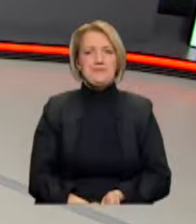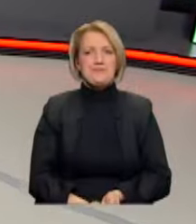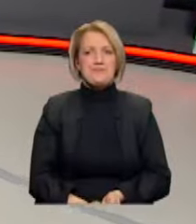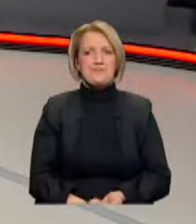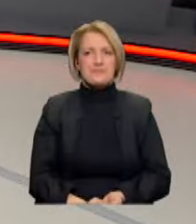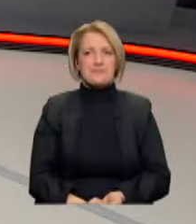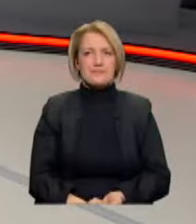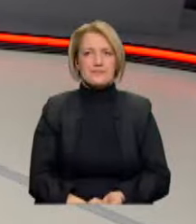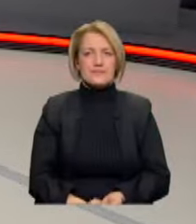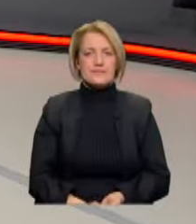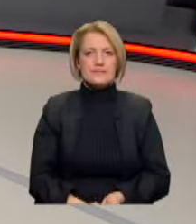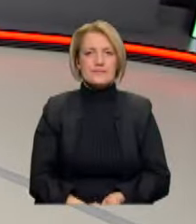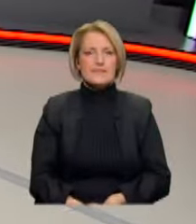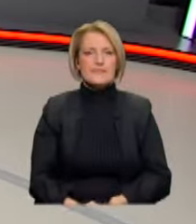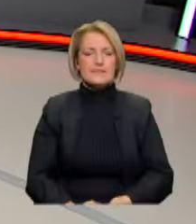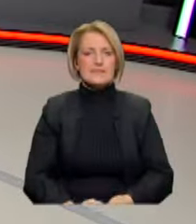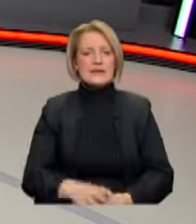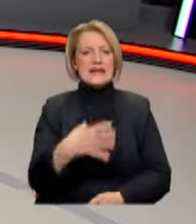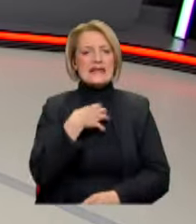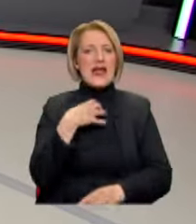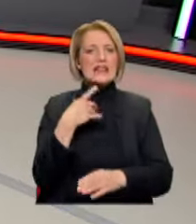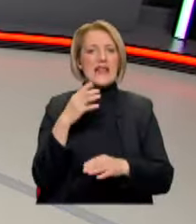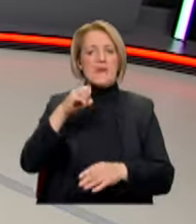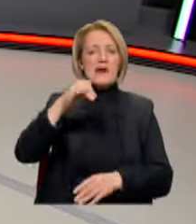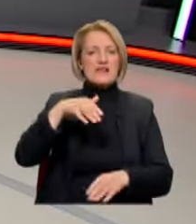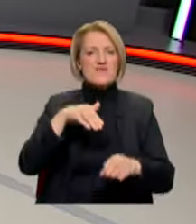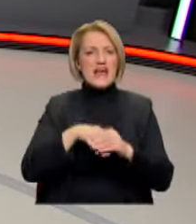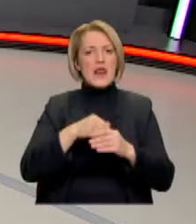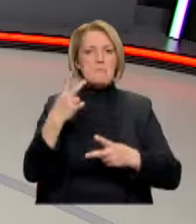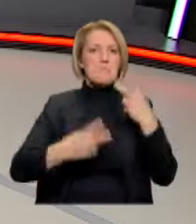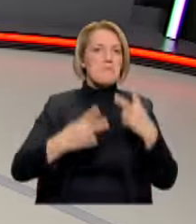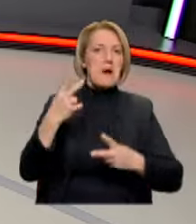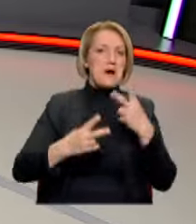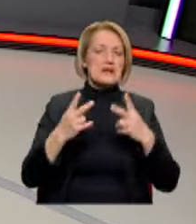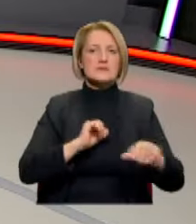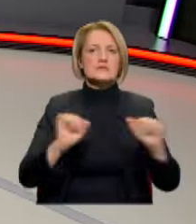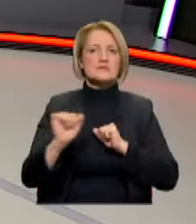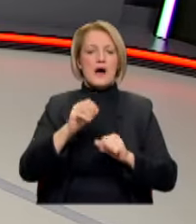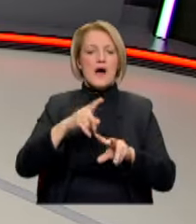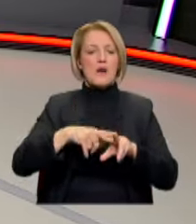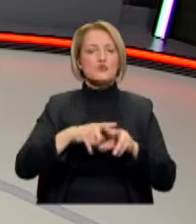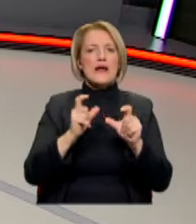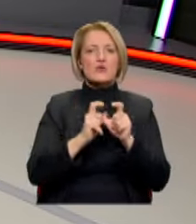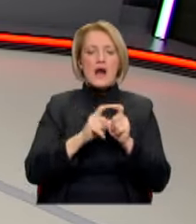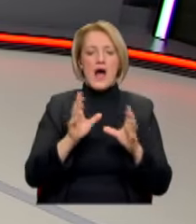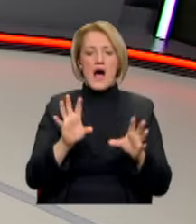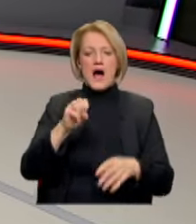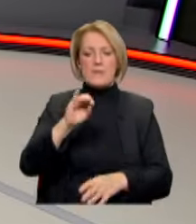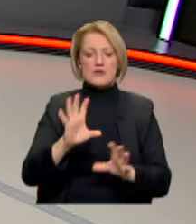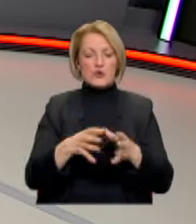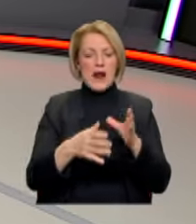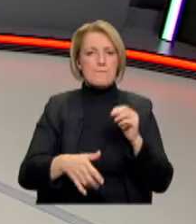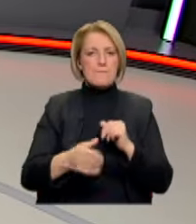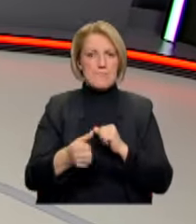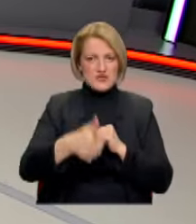Evet efendim. Ha tabii kendi vekilleri bile isyan ediyor bazı durumlara. Abdullah Güler AK Parti Grup Başkanı, Serkan